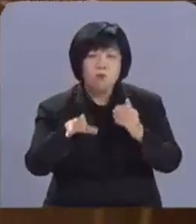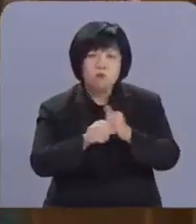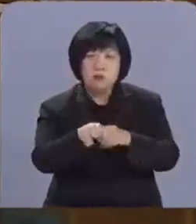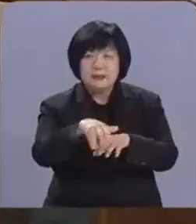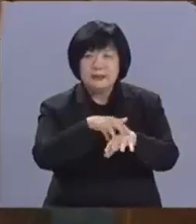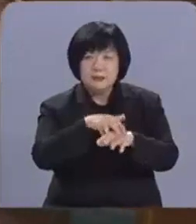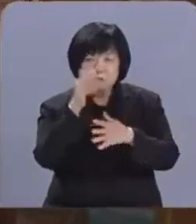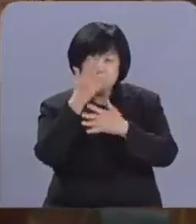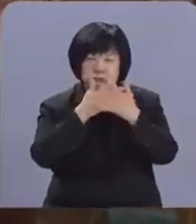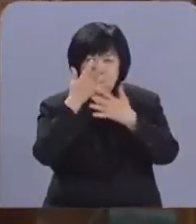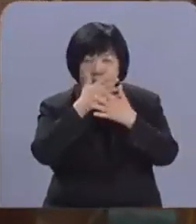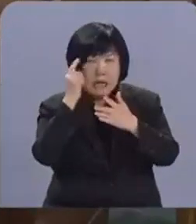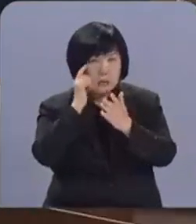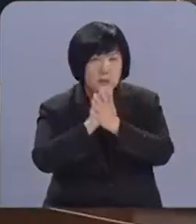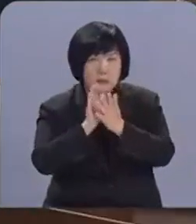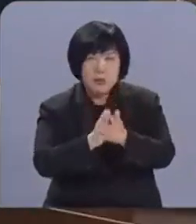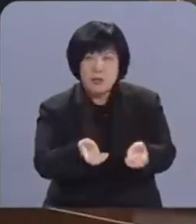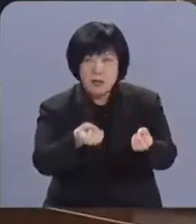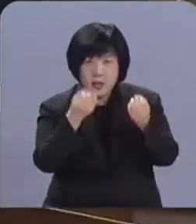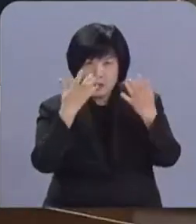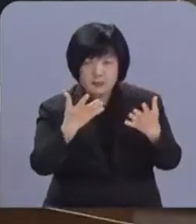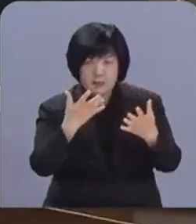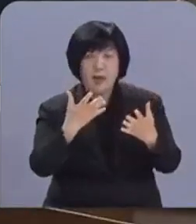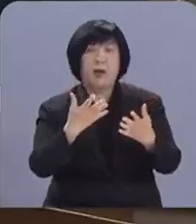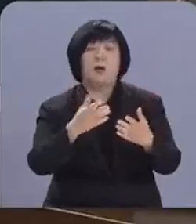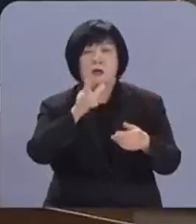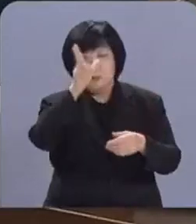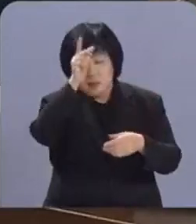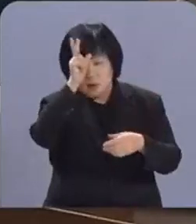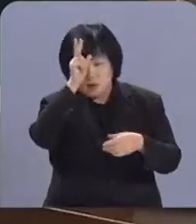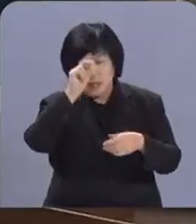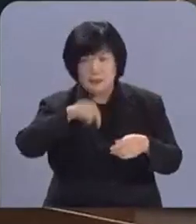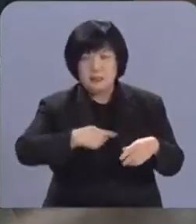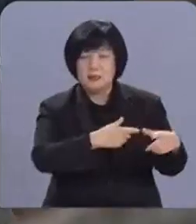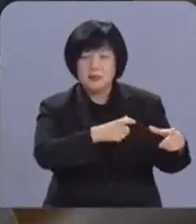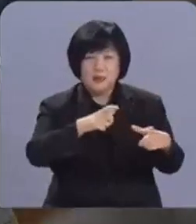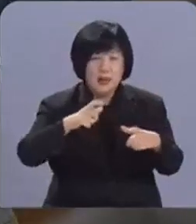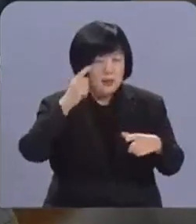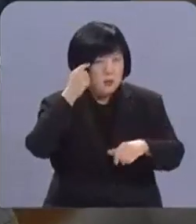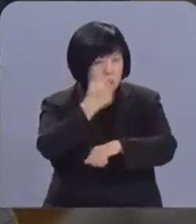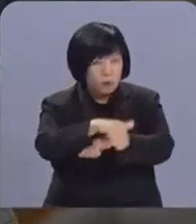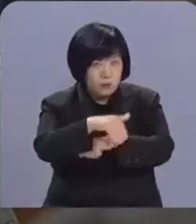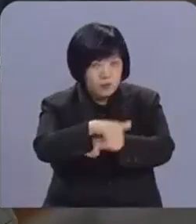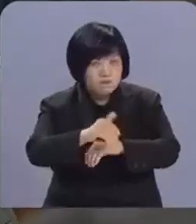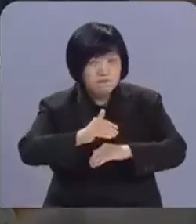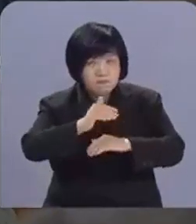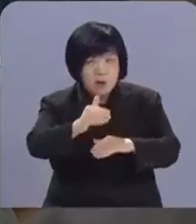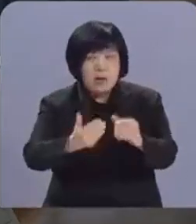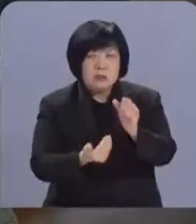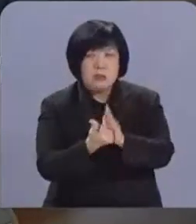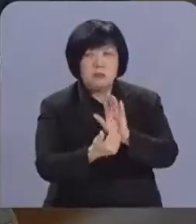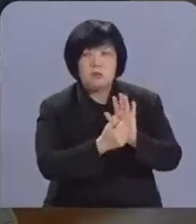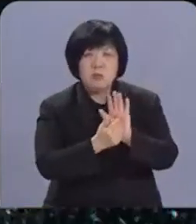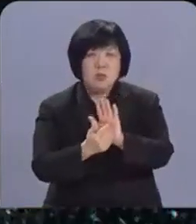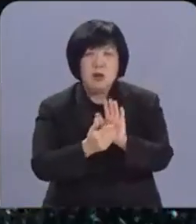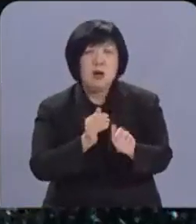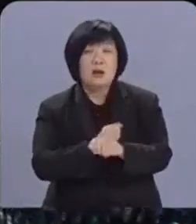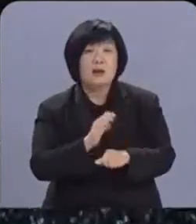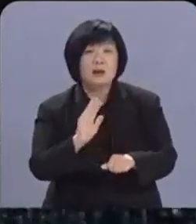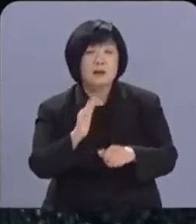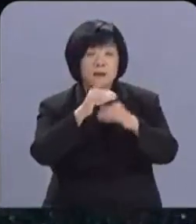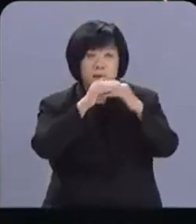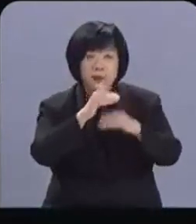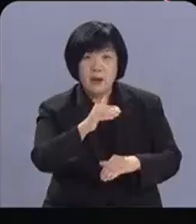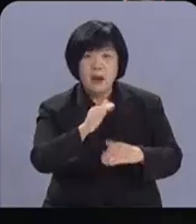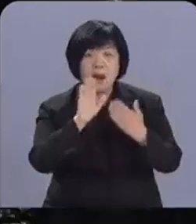행사 역시 경찰과 자치단체가 안전관리 계획을 짜고 사고 발생에 대비하게 한다는 내용을 담고 있습니다.